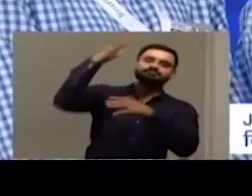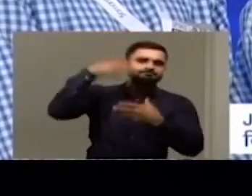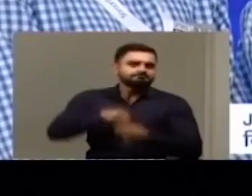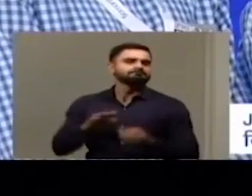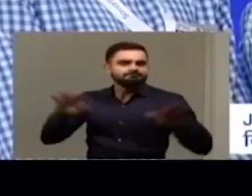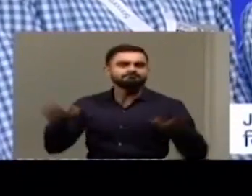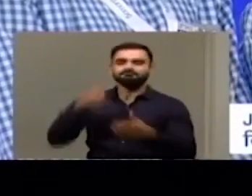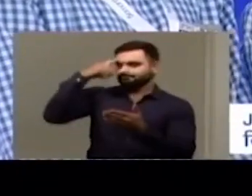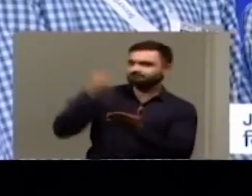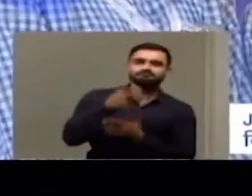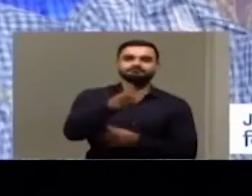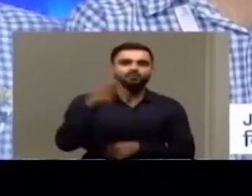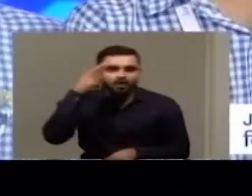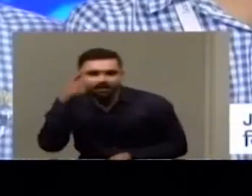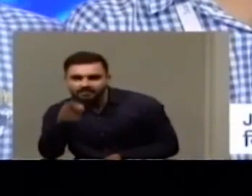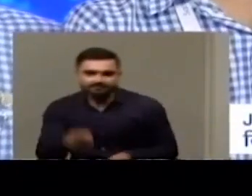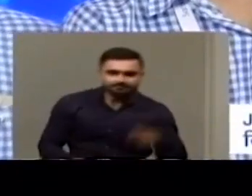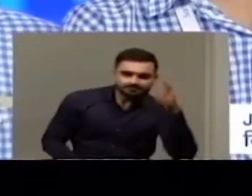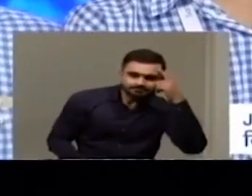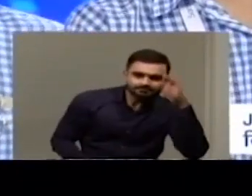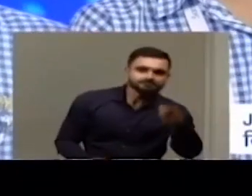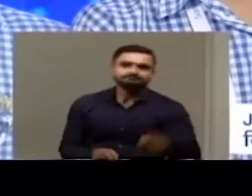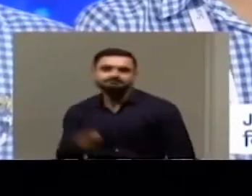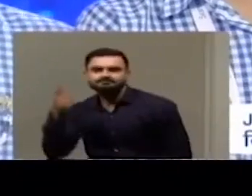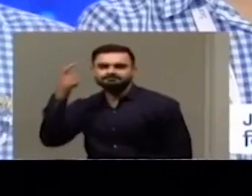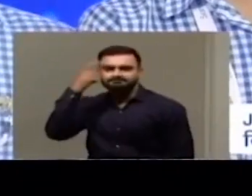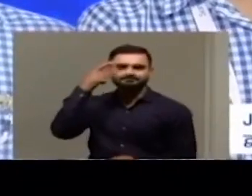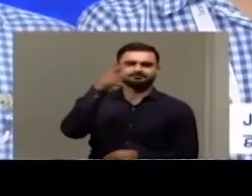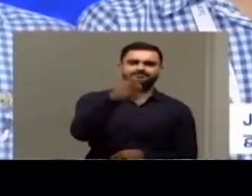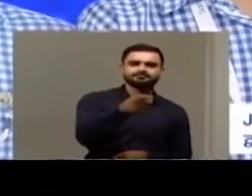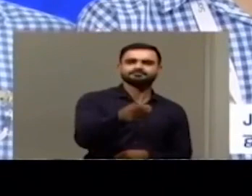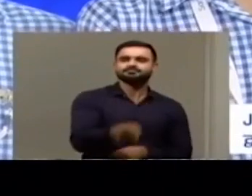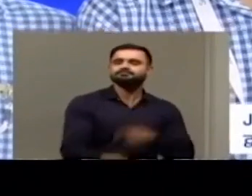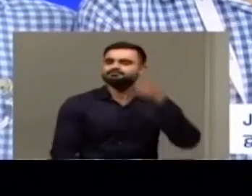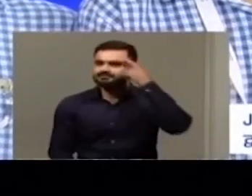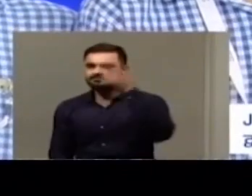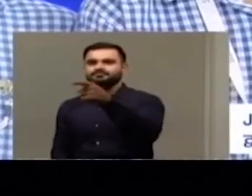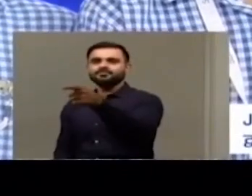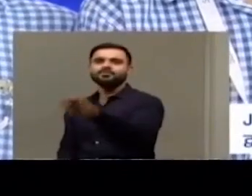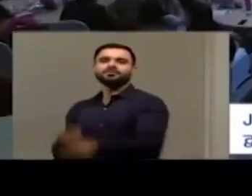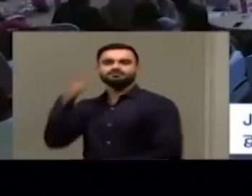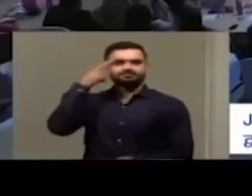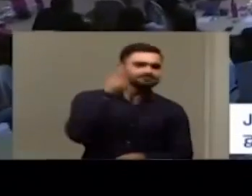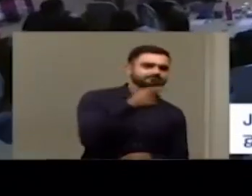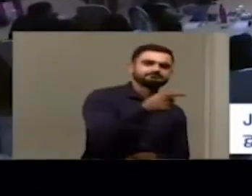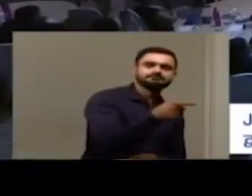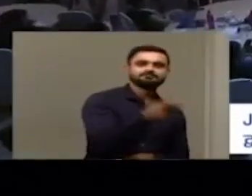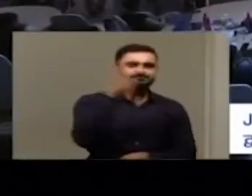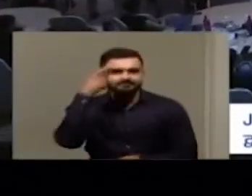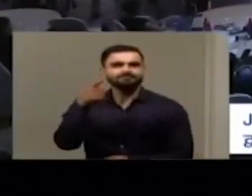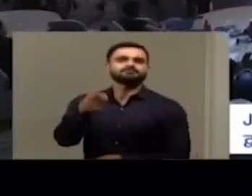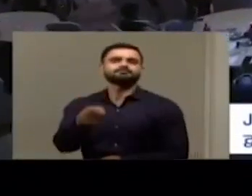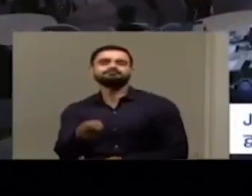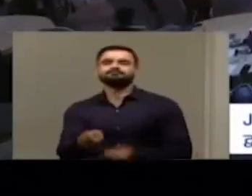उठना है। तू सोच, तू सोच, तू सोच, तू सोच, तू सोच, तू सोच, तू सोच,